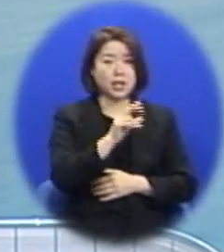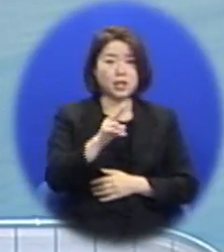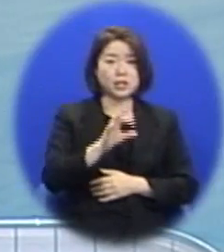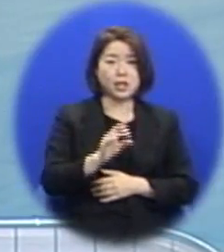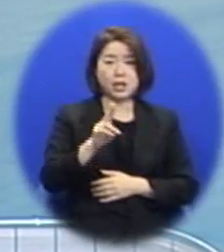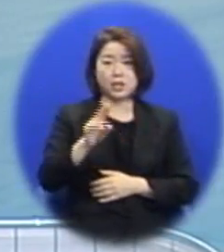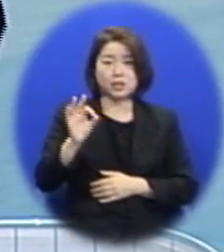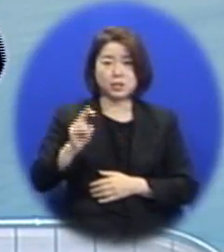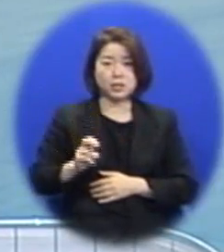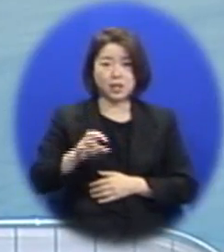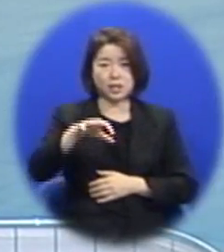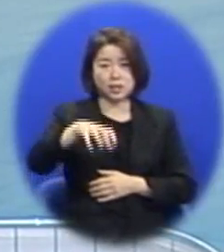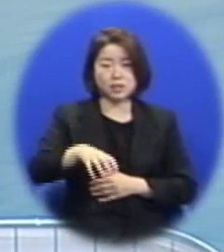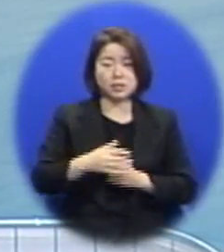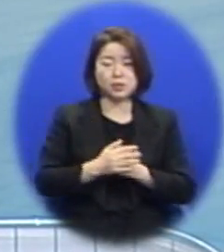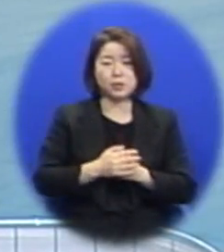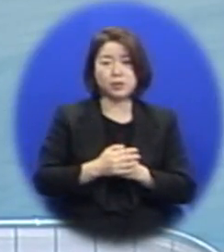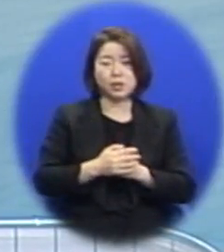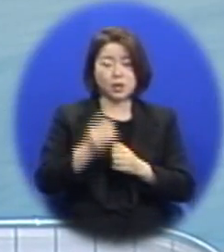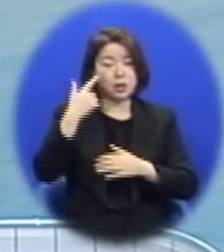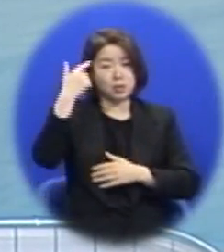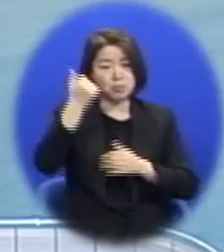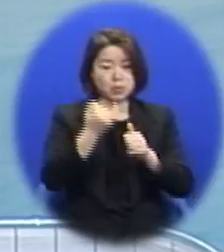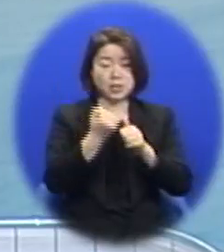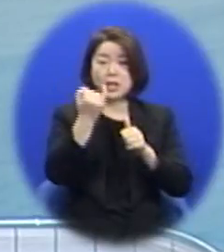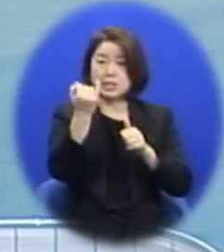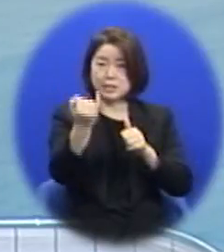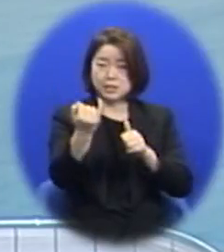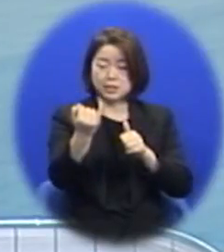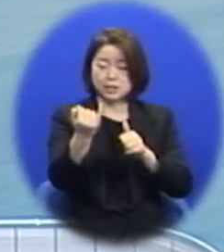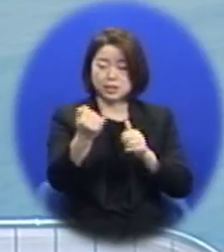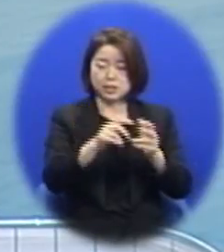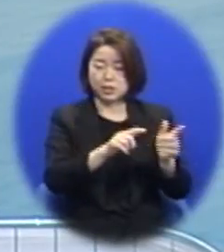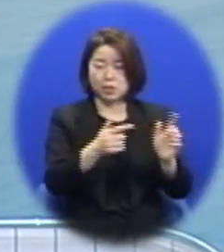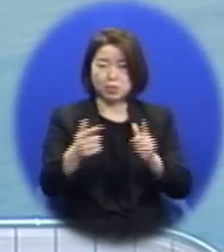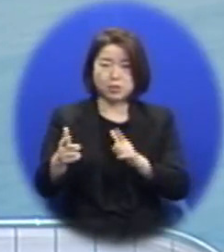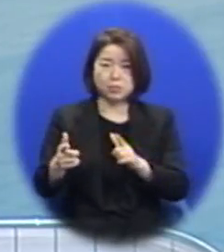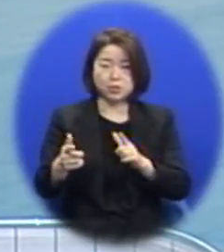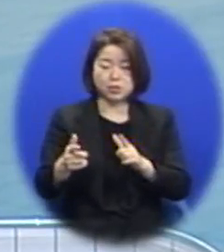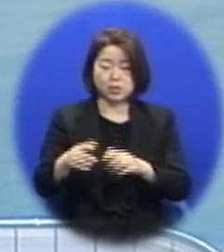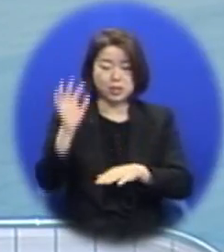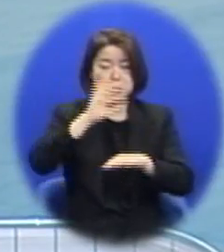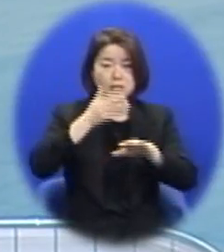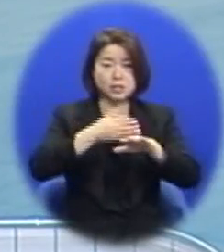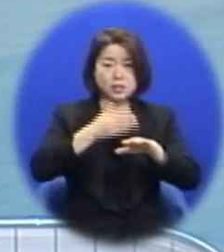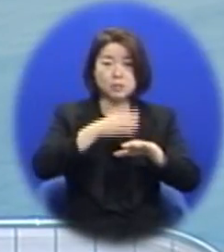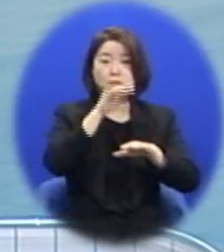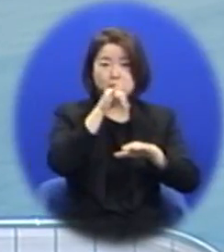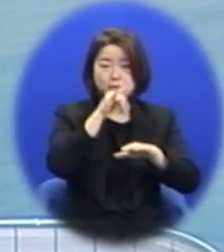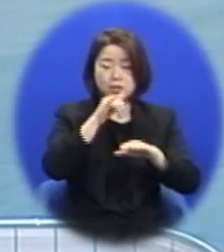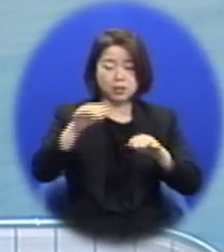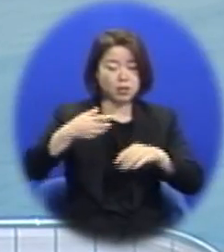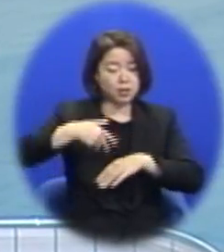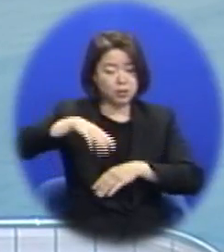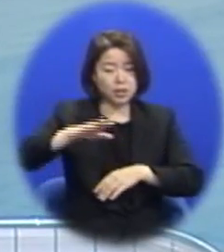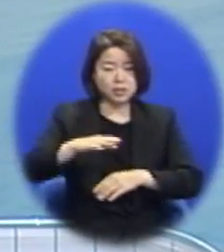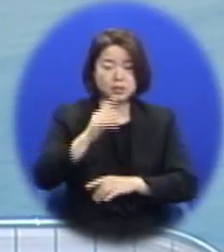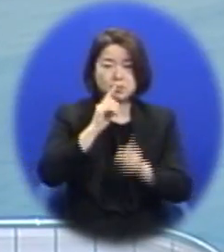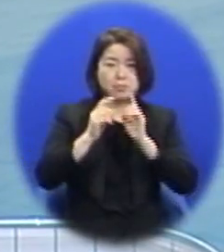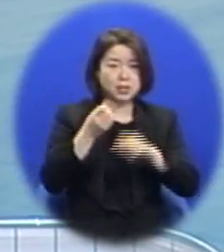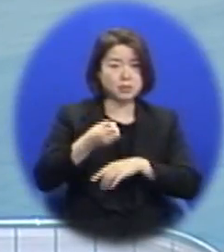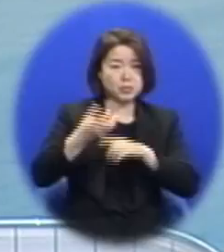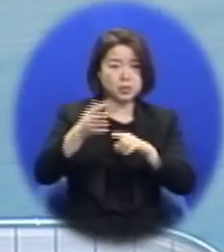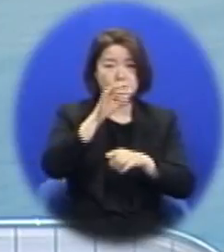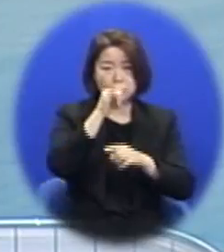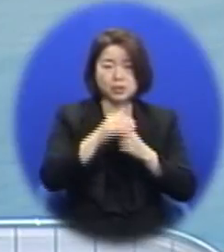사모님들 세미나가 있었습니다. 가서 말씀을 전하고 왔습니다. 어느 사모님이 지나가는 길에 저를